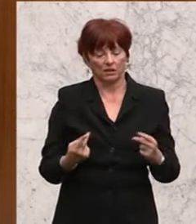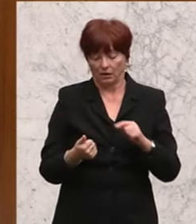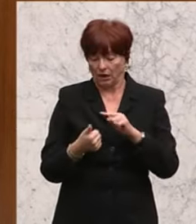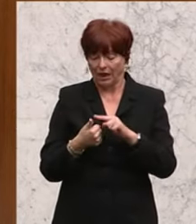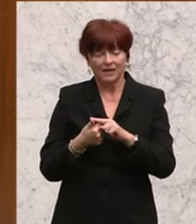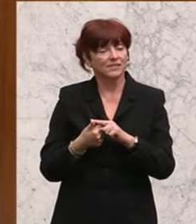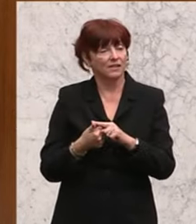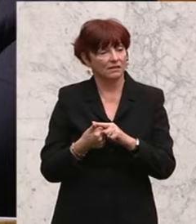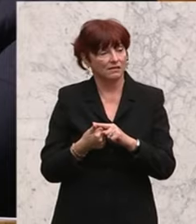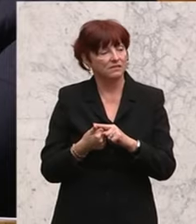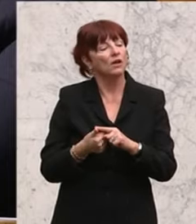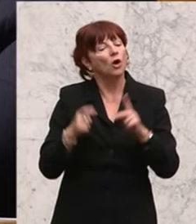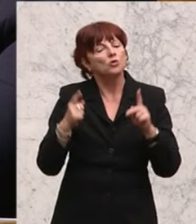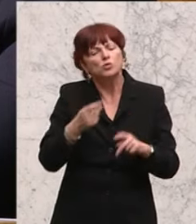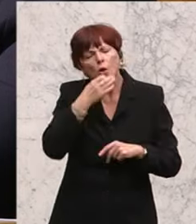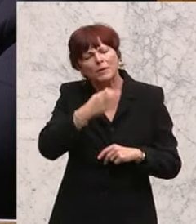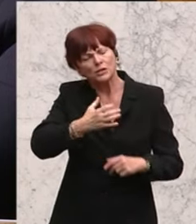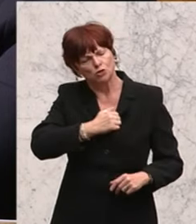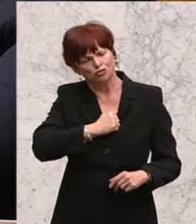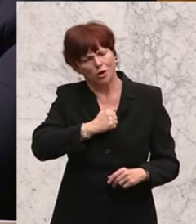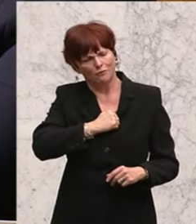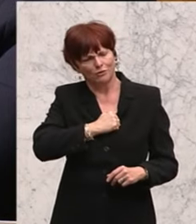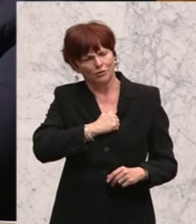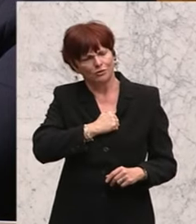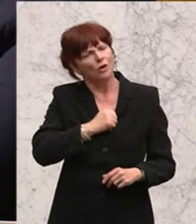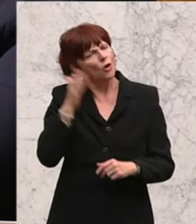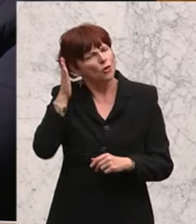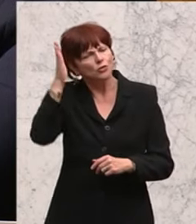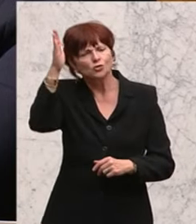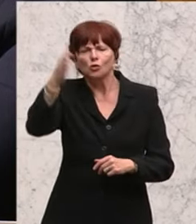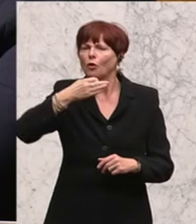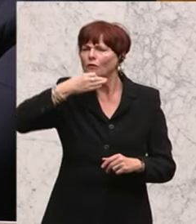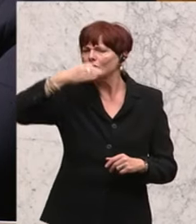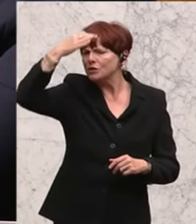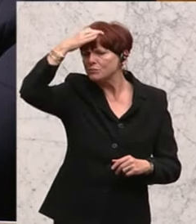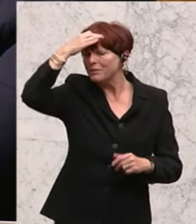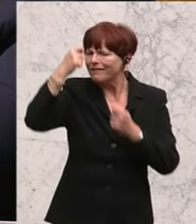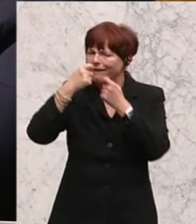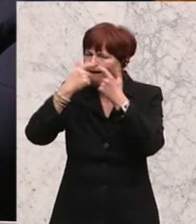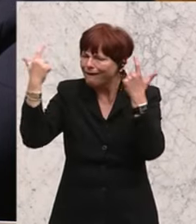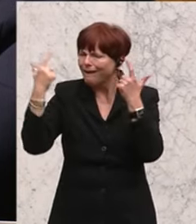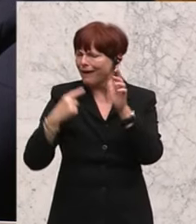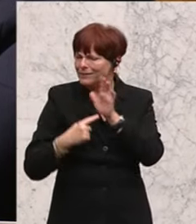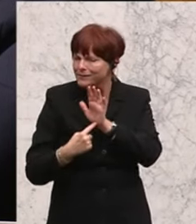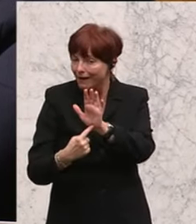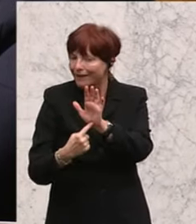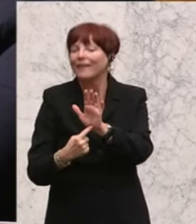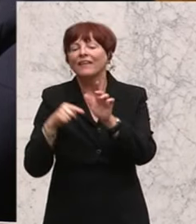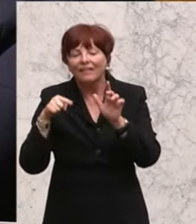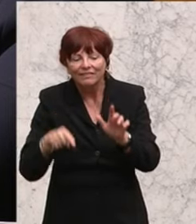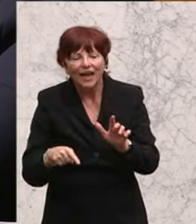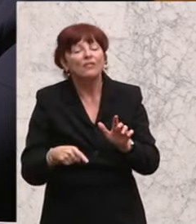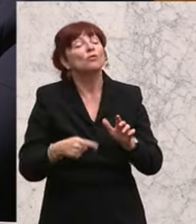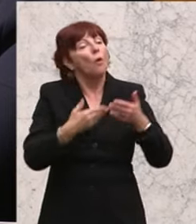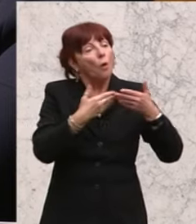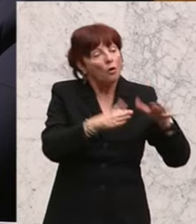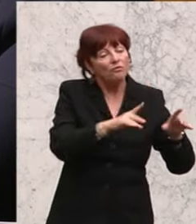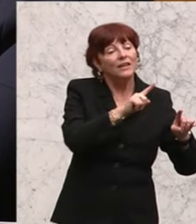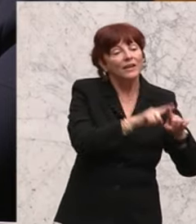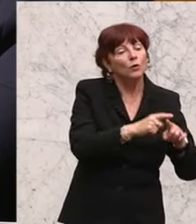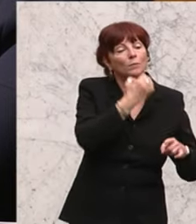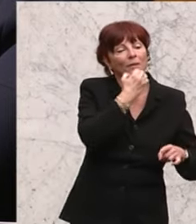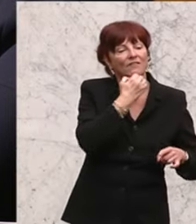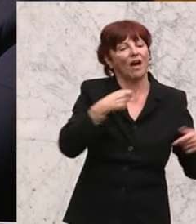besser gelingt, auf Basis von klar definierten Zukunftsbildern öffentliche und private Investitionen miteinander zu